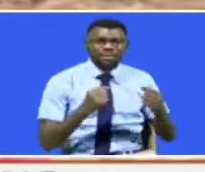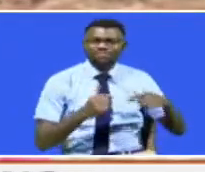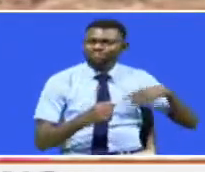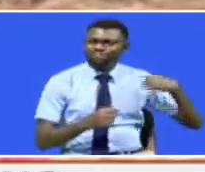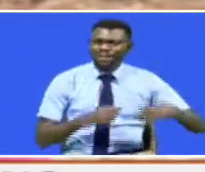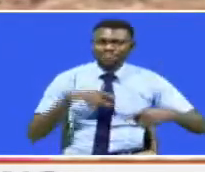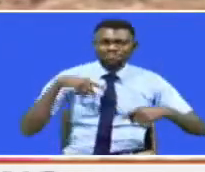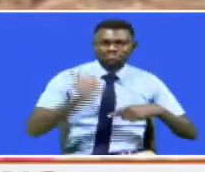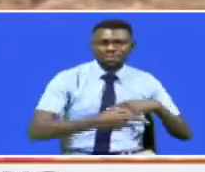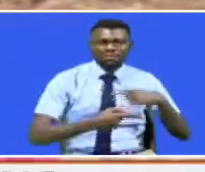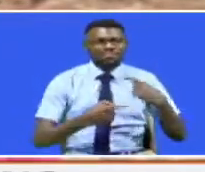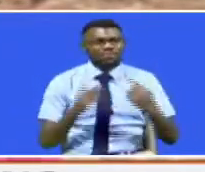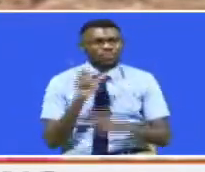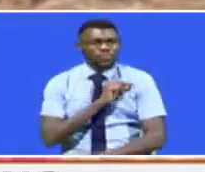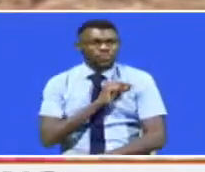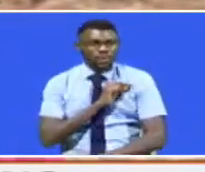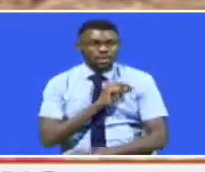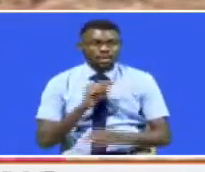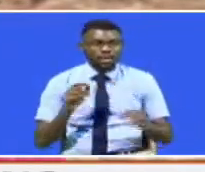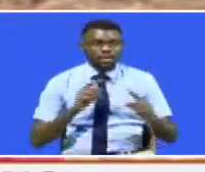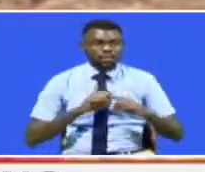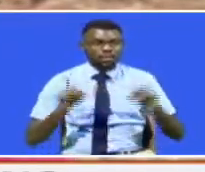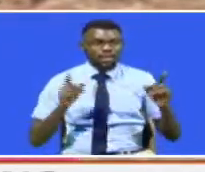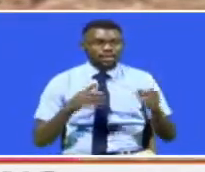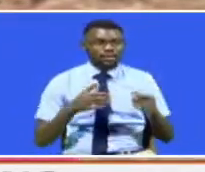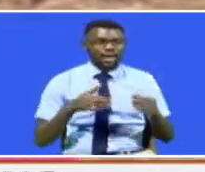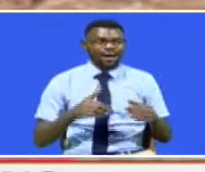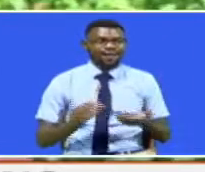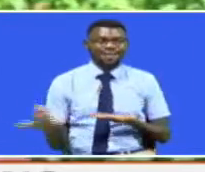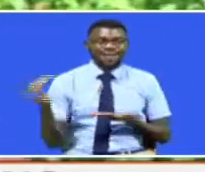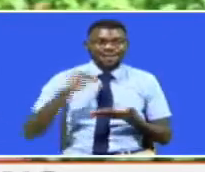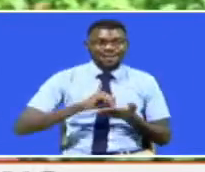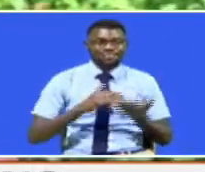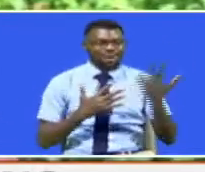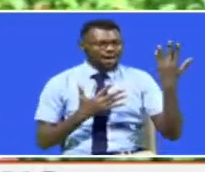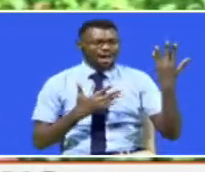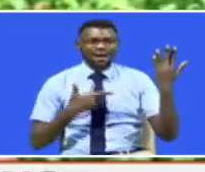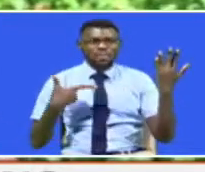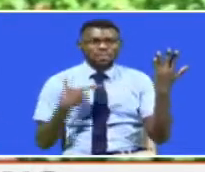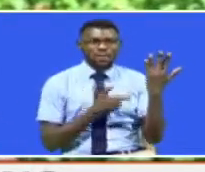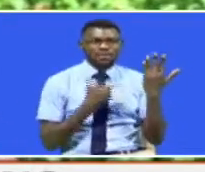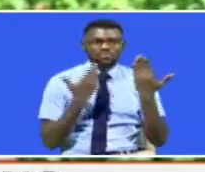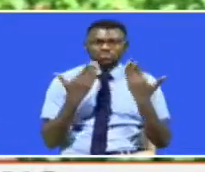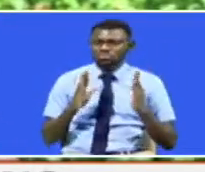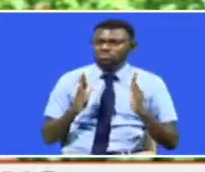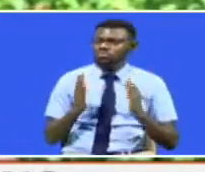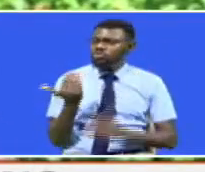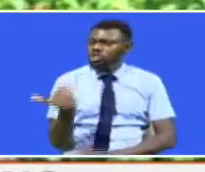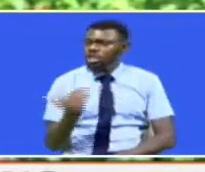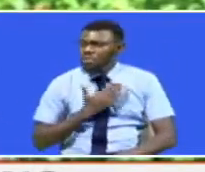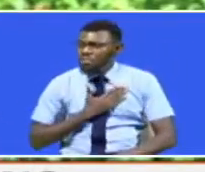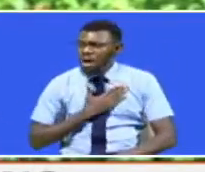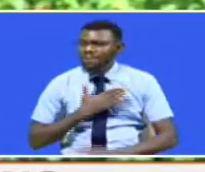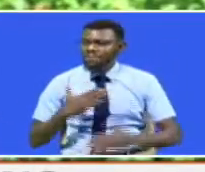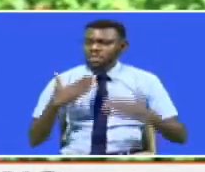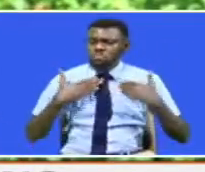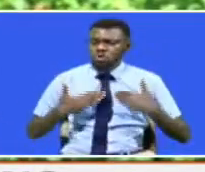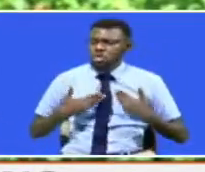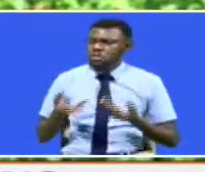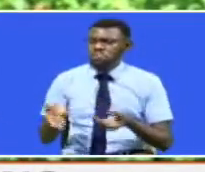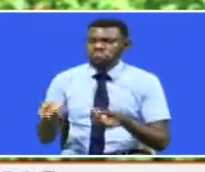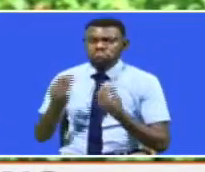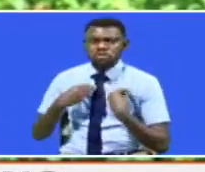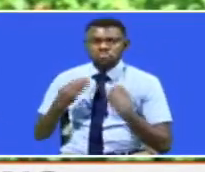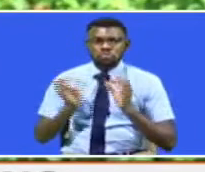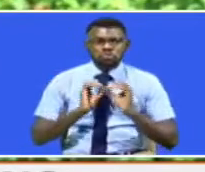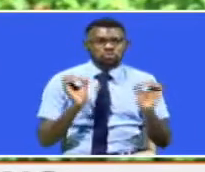la kusikitisha ni kwamba bado alikuwa ameweza kupigwa risasi mkono. Nikakataswa sasa mtoto wangu ni venye